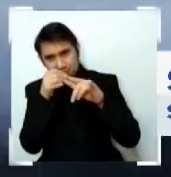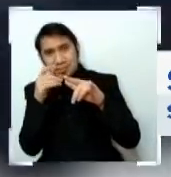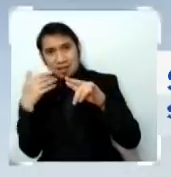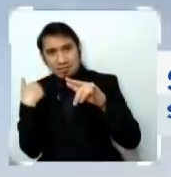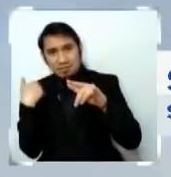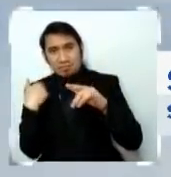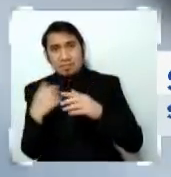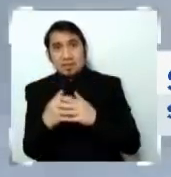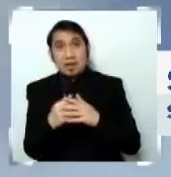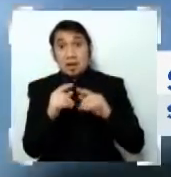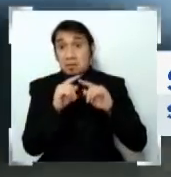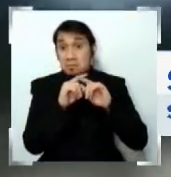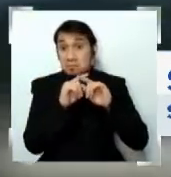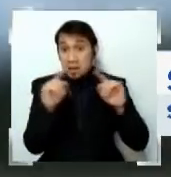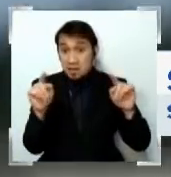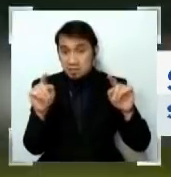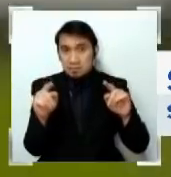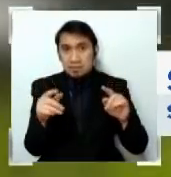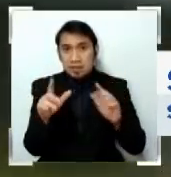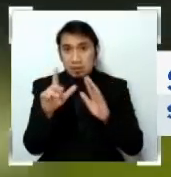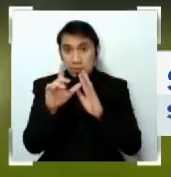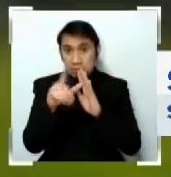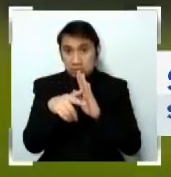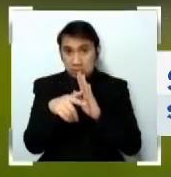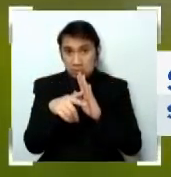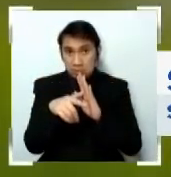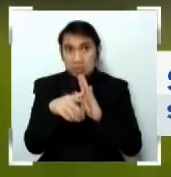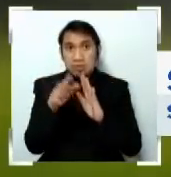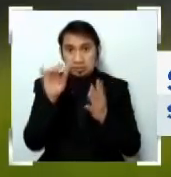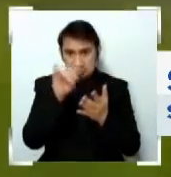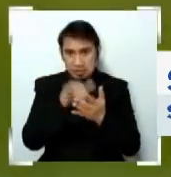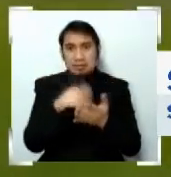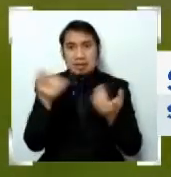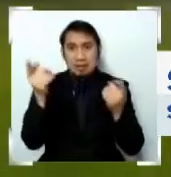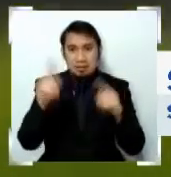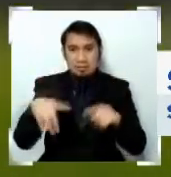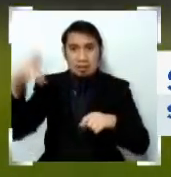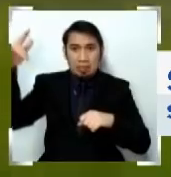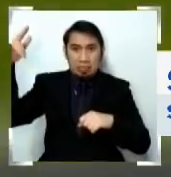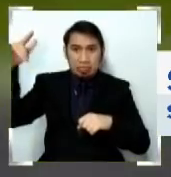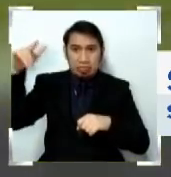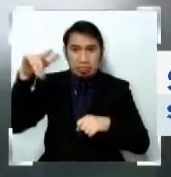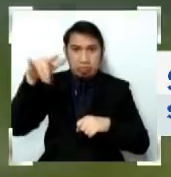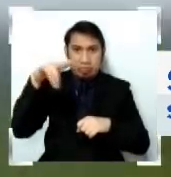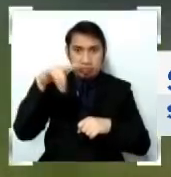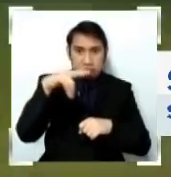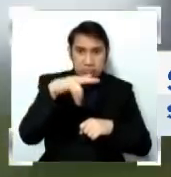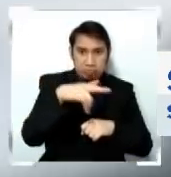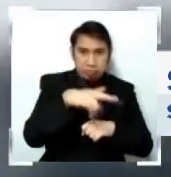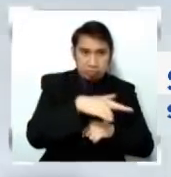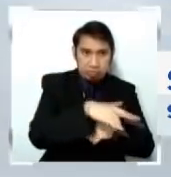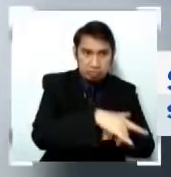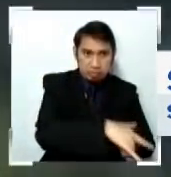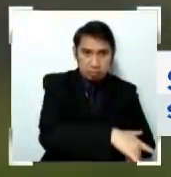Pero makalipas ang ilang oras, bumagsak sa patikul sulu. Wala lang! Wala!